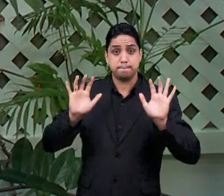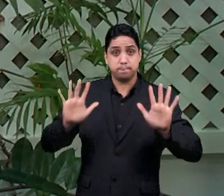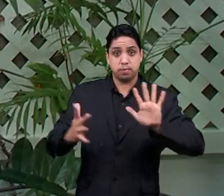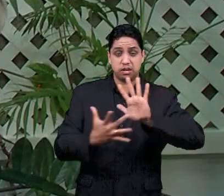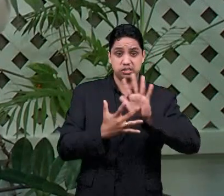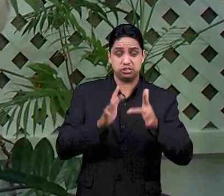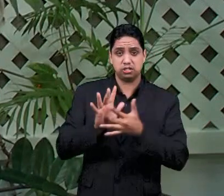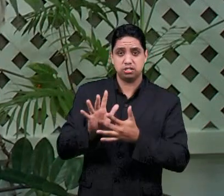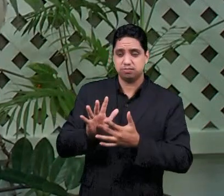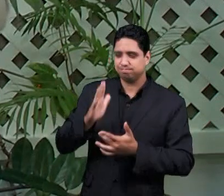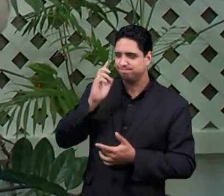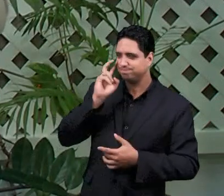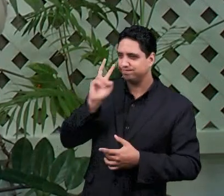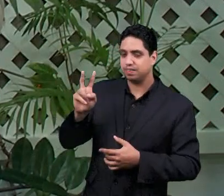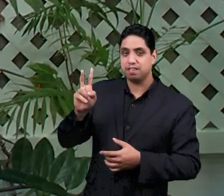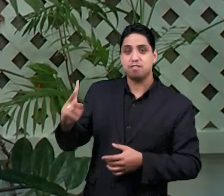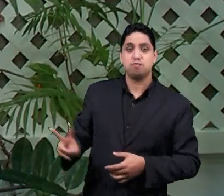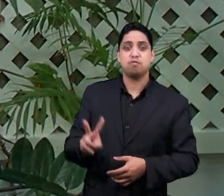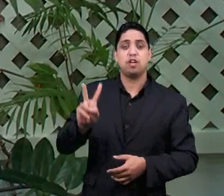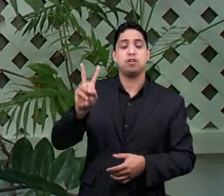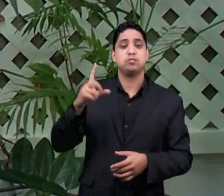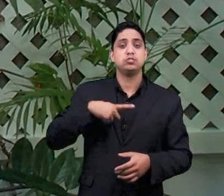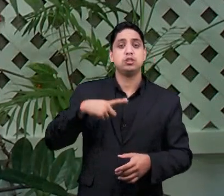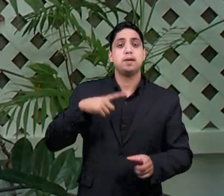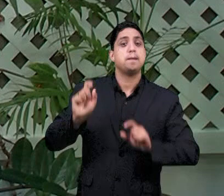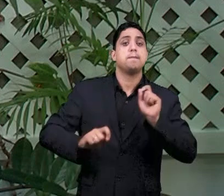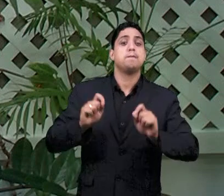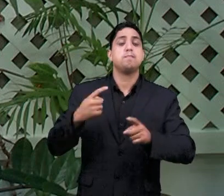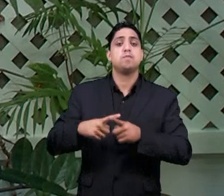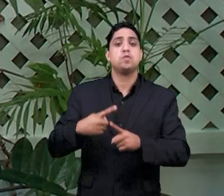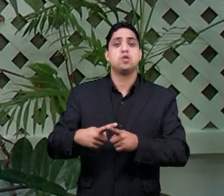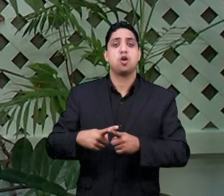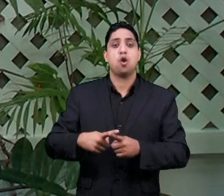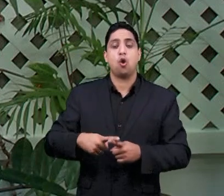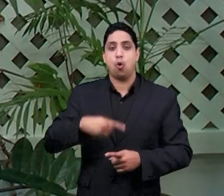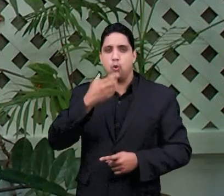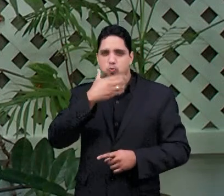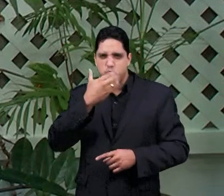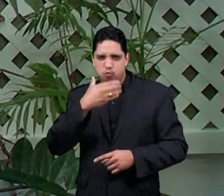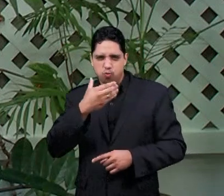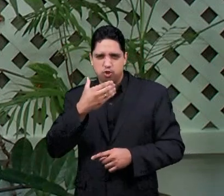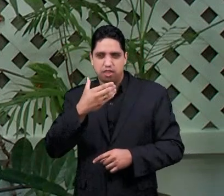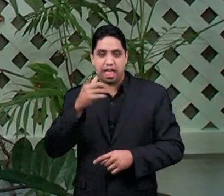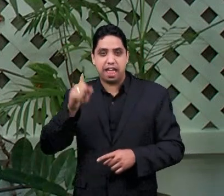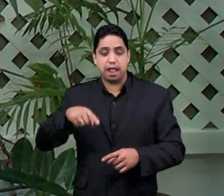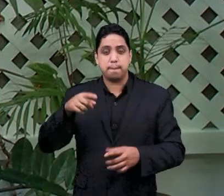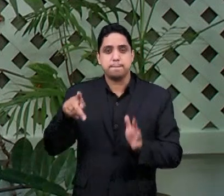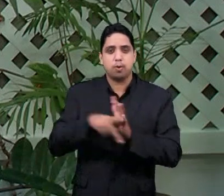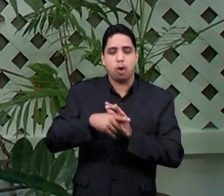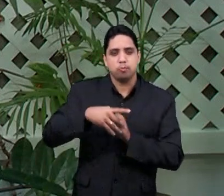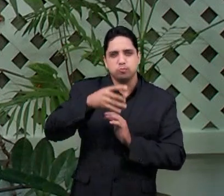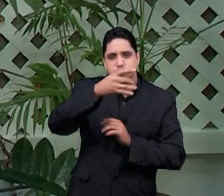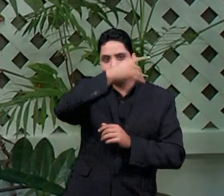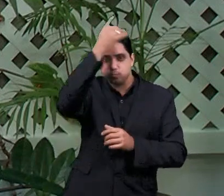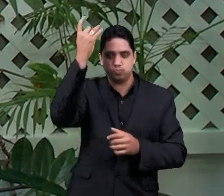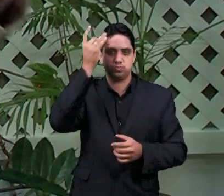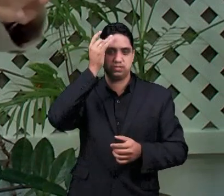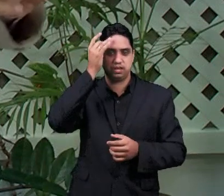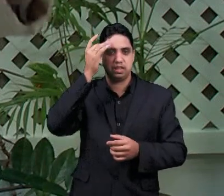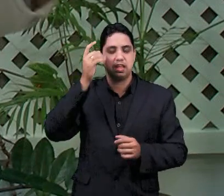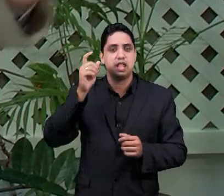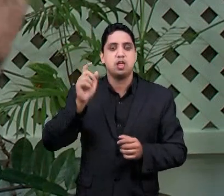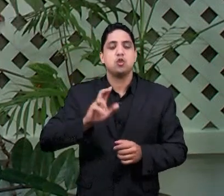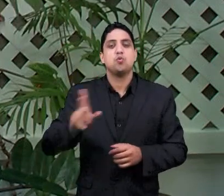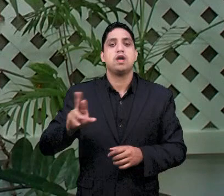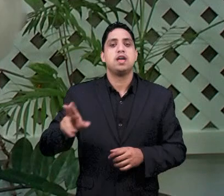était dans un arbre qui ne produisait rien. Mais pour Jésus, c'était important parce que les fruits étaient spirituels